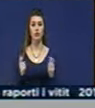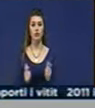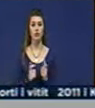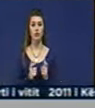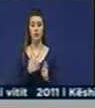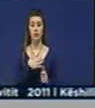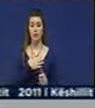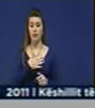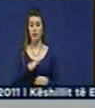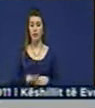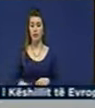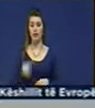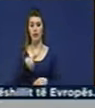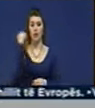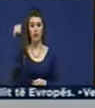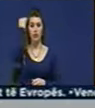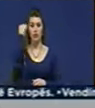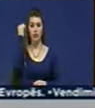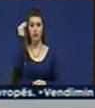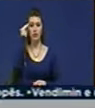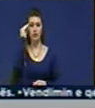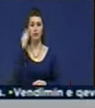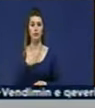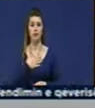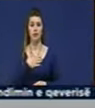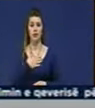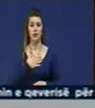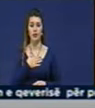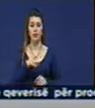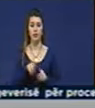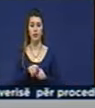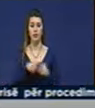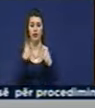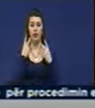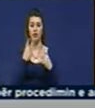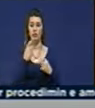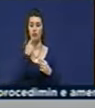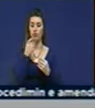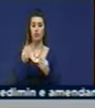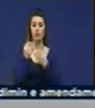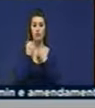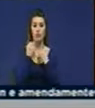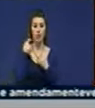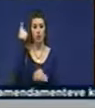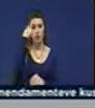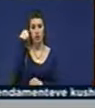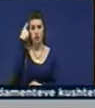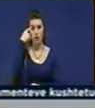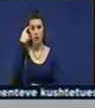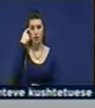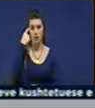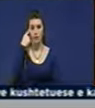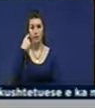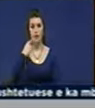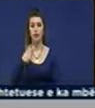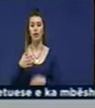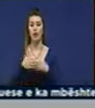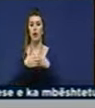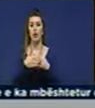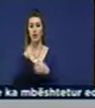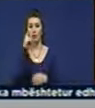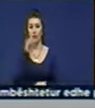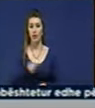ishte dhe mbetet një nën e dashur që na mundsoi të shkollohemi në gjuhën tonë kombëtare në nesin dhe afërsinë e njerëzve